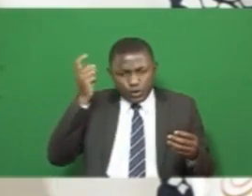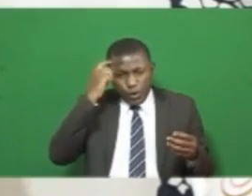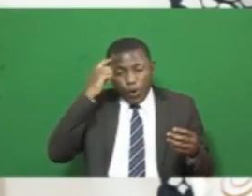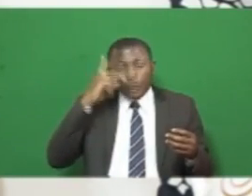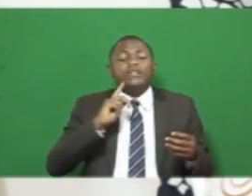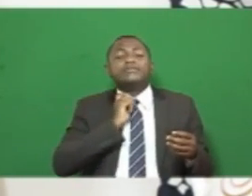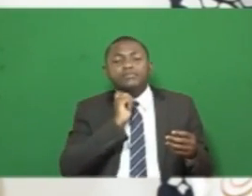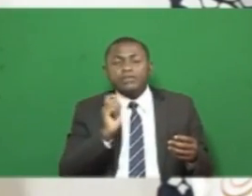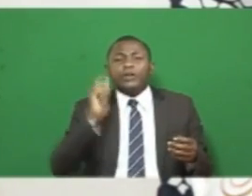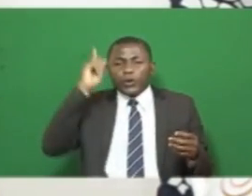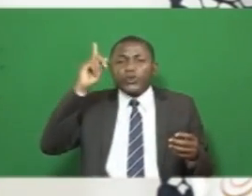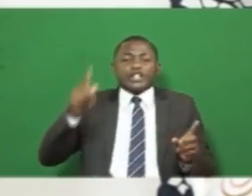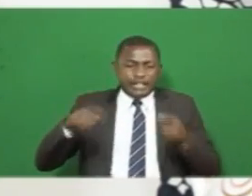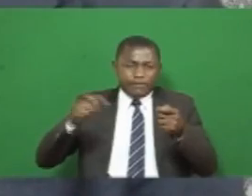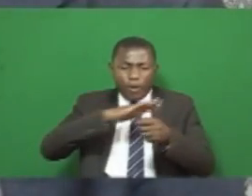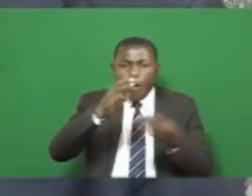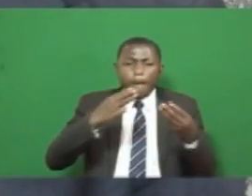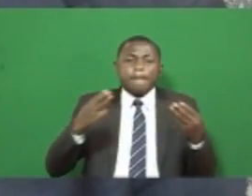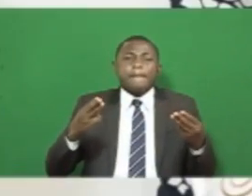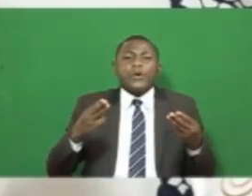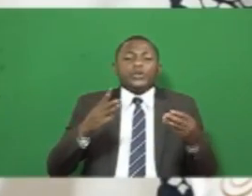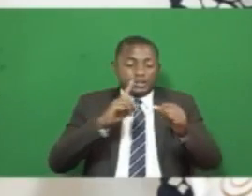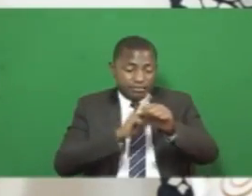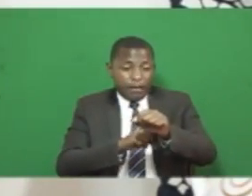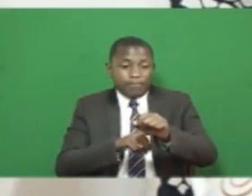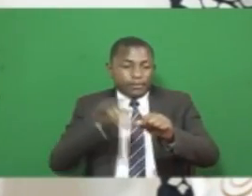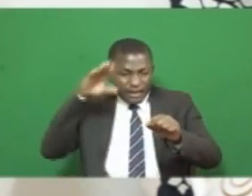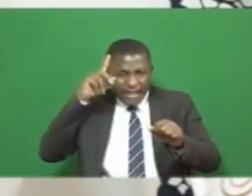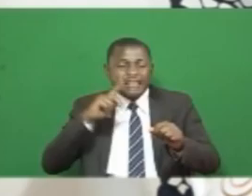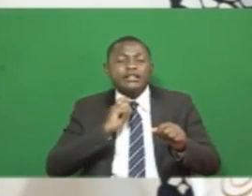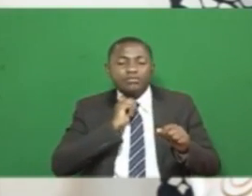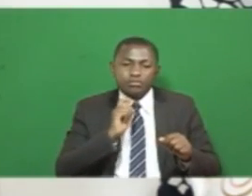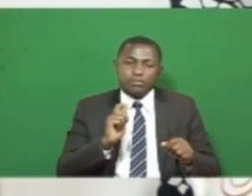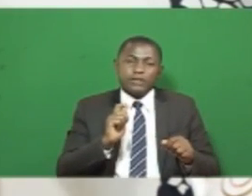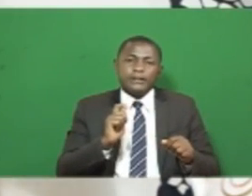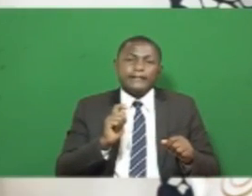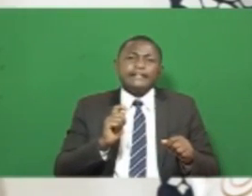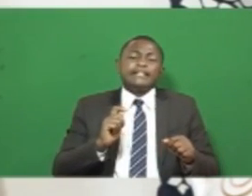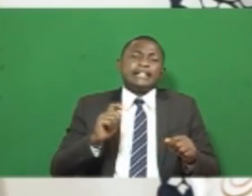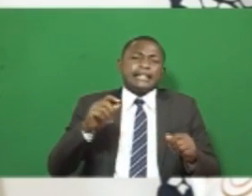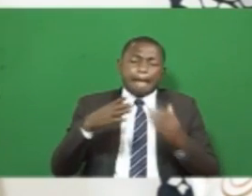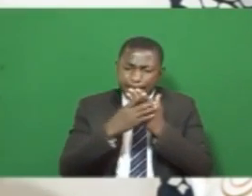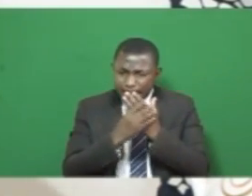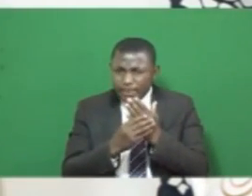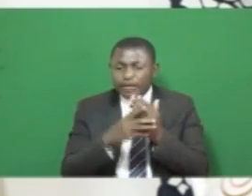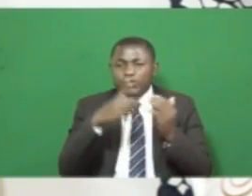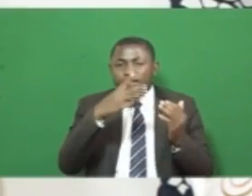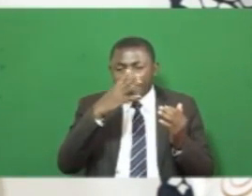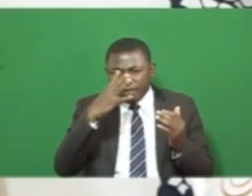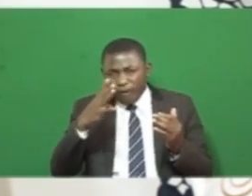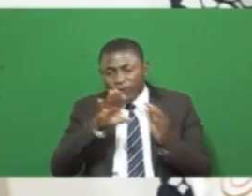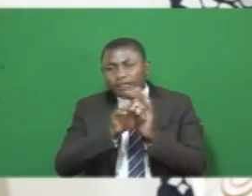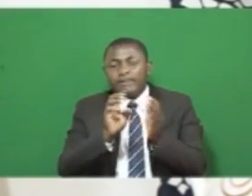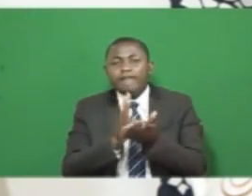anopiwa mukana namwari wekunzwa chokwadi. Alright. Ndosaka zvakanzi kuna Mateo 24 evhangeri iye kuche ichaenda pa verse